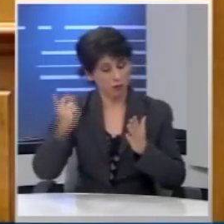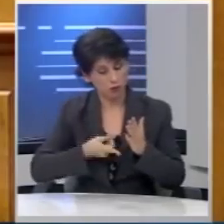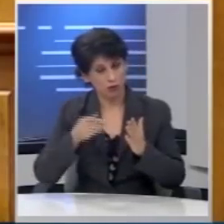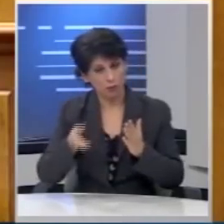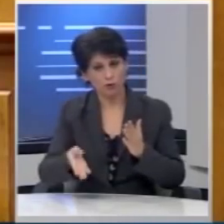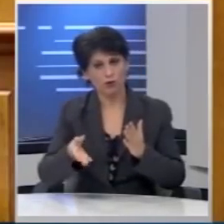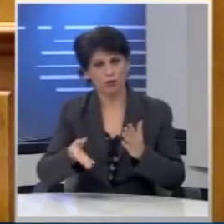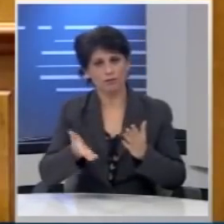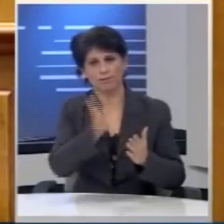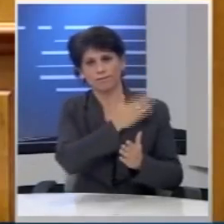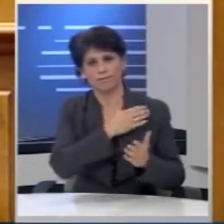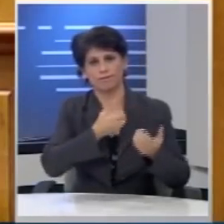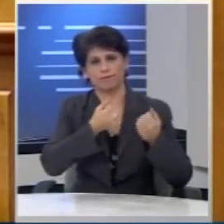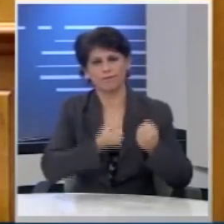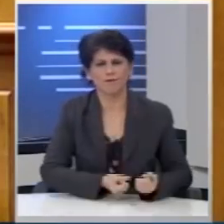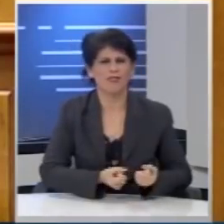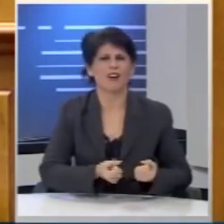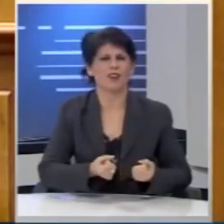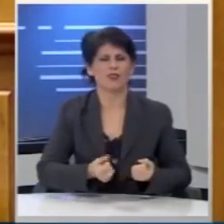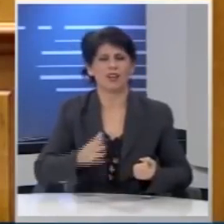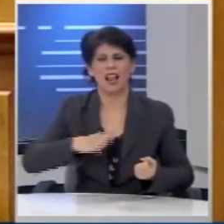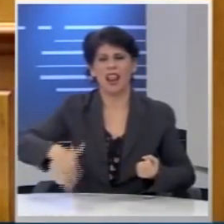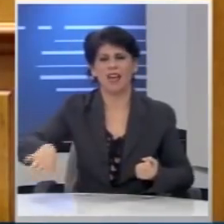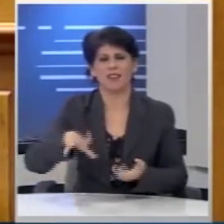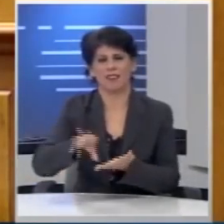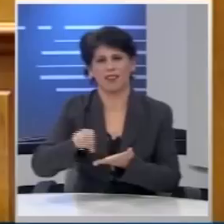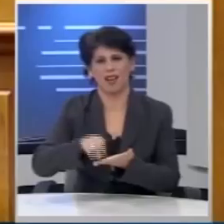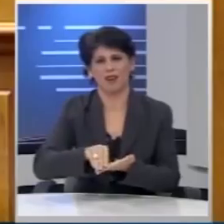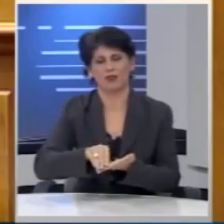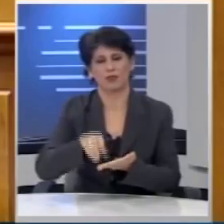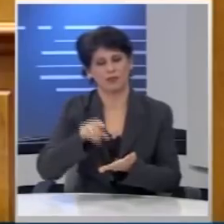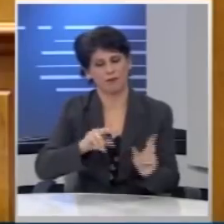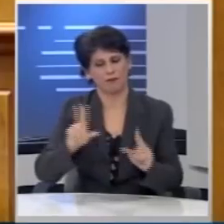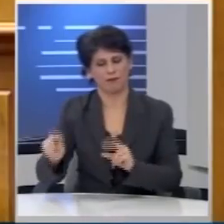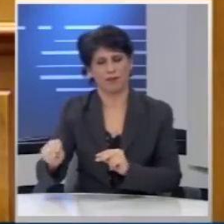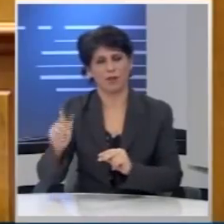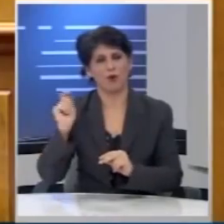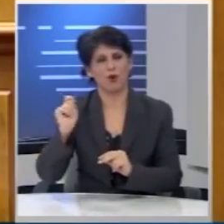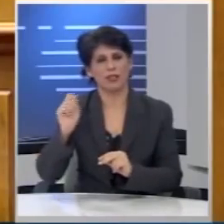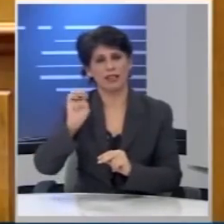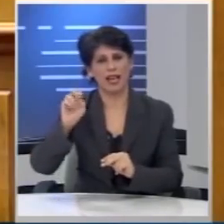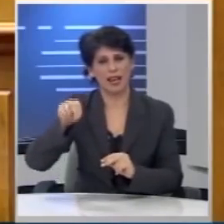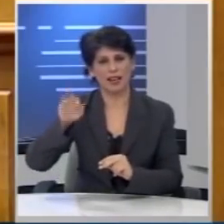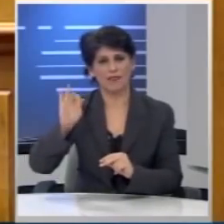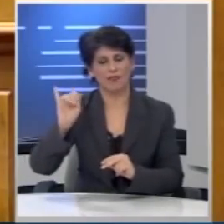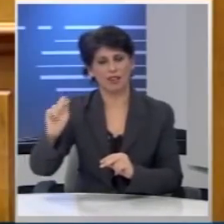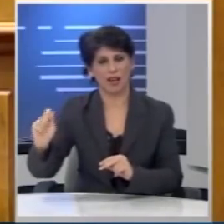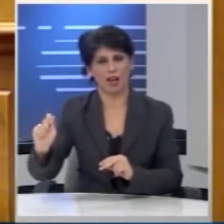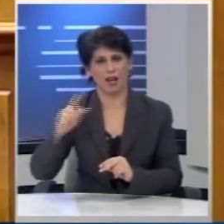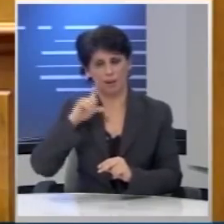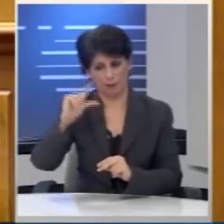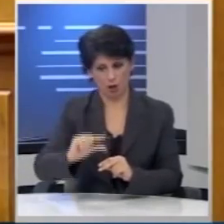του θα φορτωθεί στη λαϊκή κατανάλωση. Αντίστοιχη είναι και η πολιτική σας στον ένθια. Μας λέτε ότι